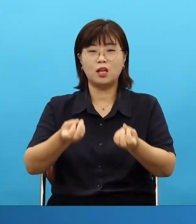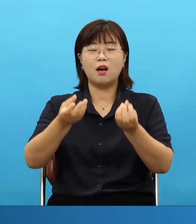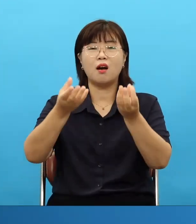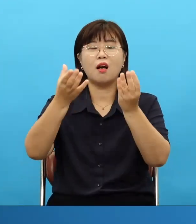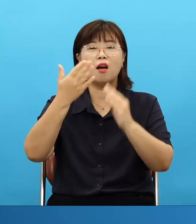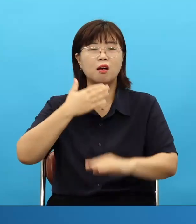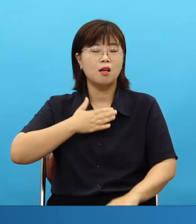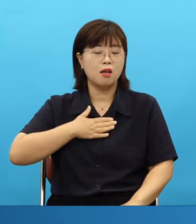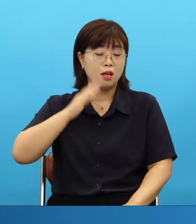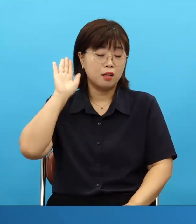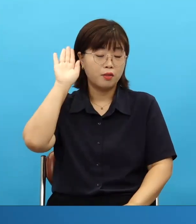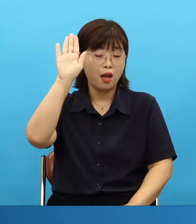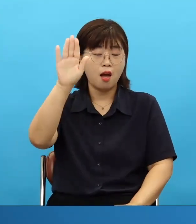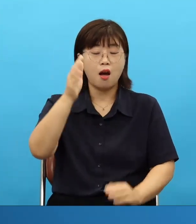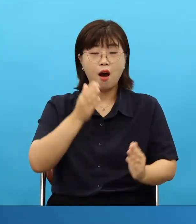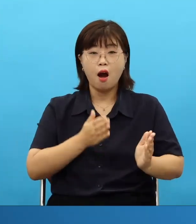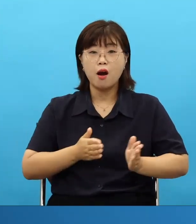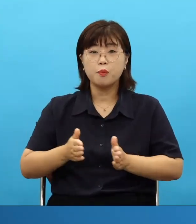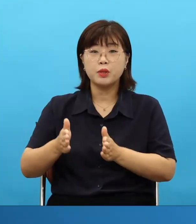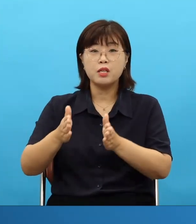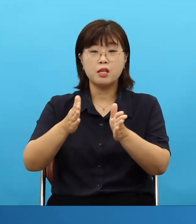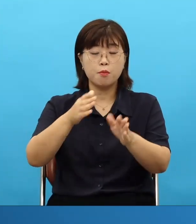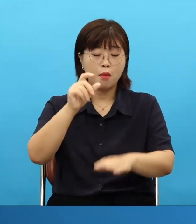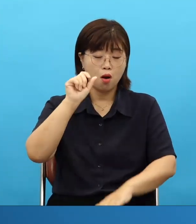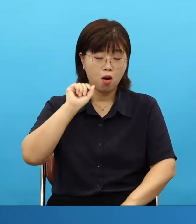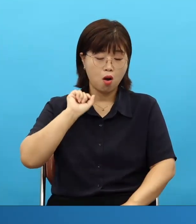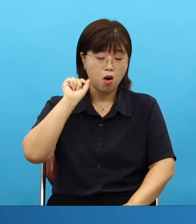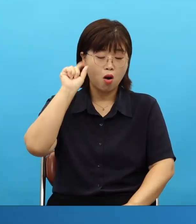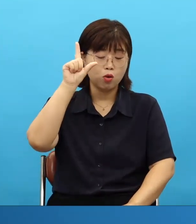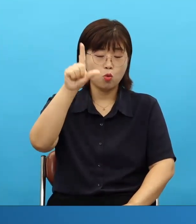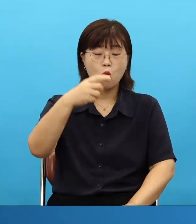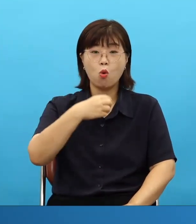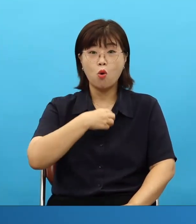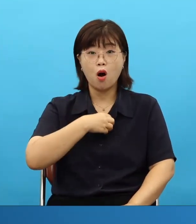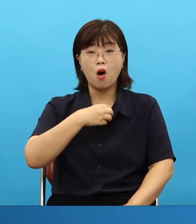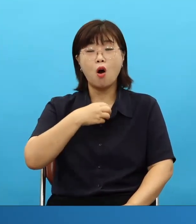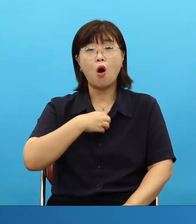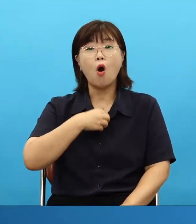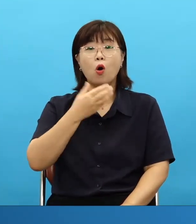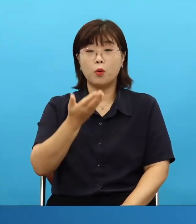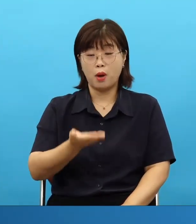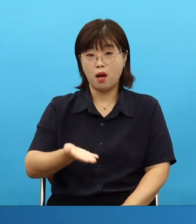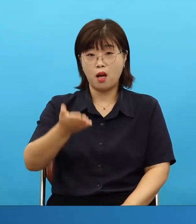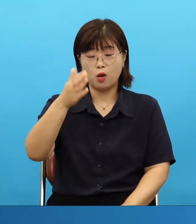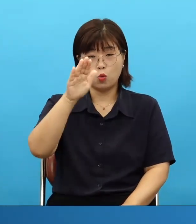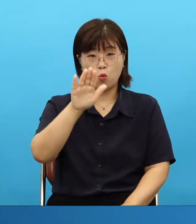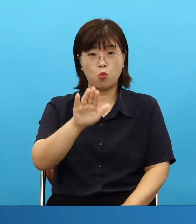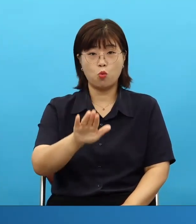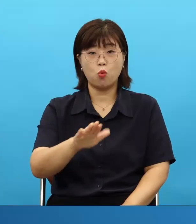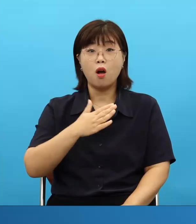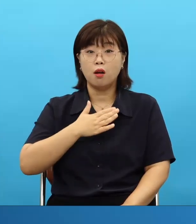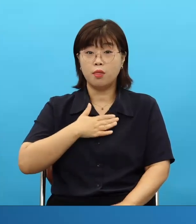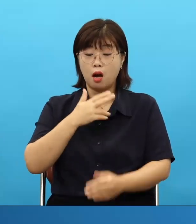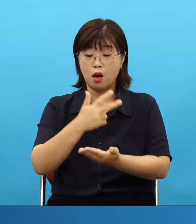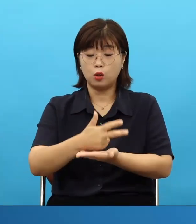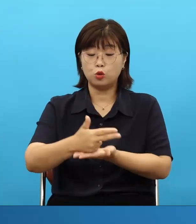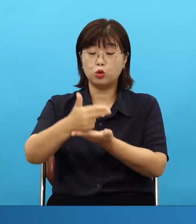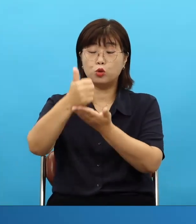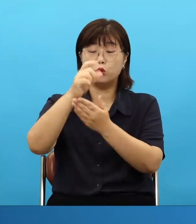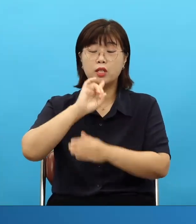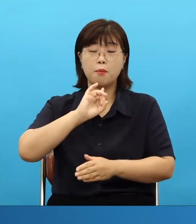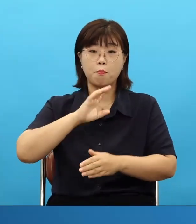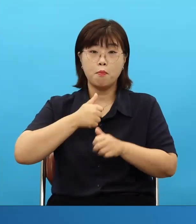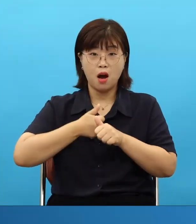할렐루야. 내 앞길 멀고 험해도 우리 1절부터